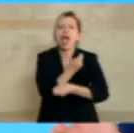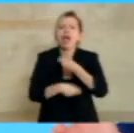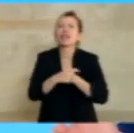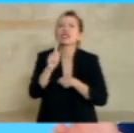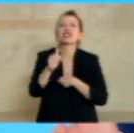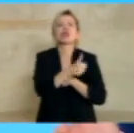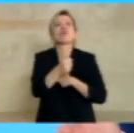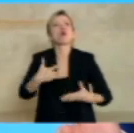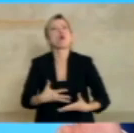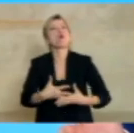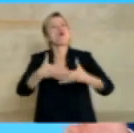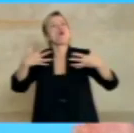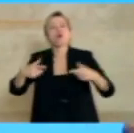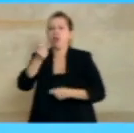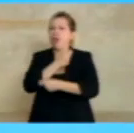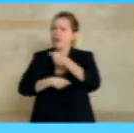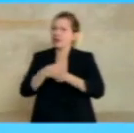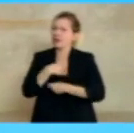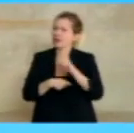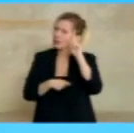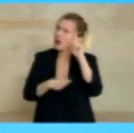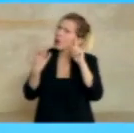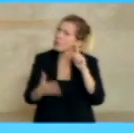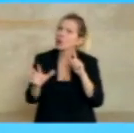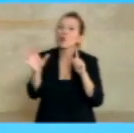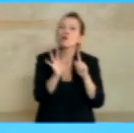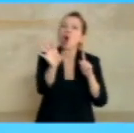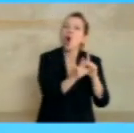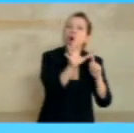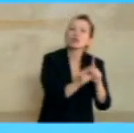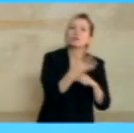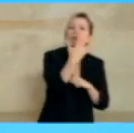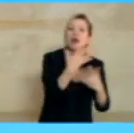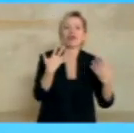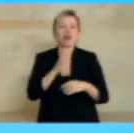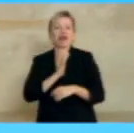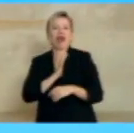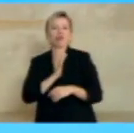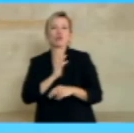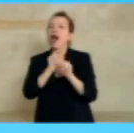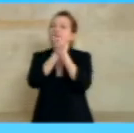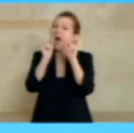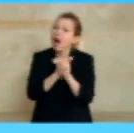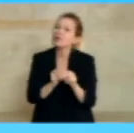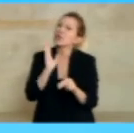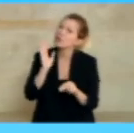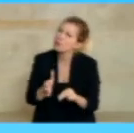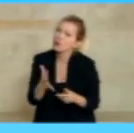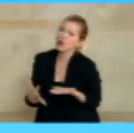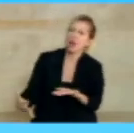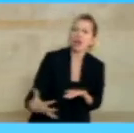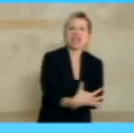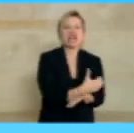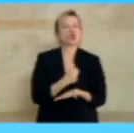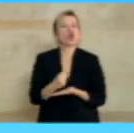ατόμων, αλλά είναι επιχειρήσεις οι οποίες μπορούν να δώσουν 5-10 θέσεις δουλειάς και οι οποίες ταυτόχρονα μπορούν να δώσουν ένα καλό εισόδημα